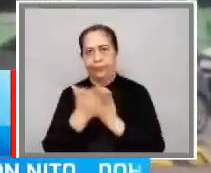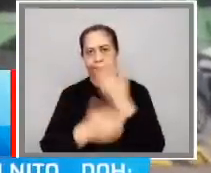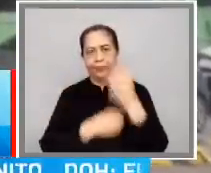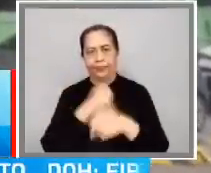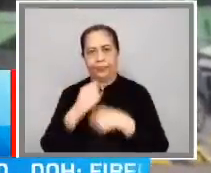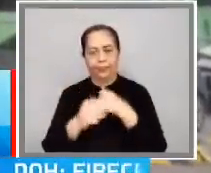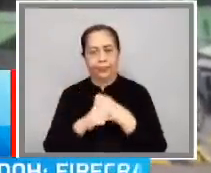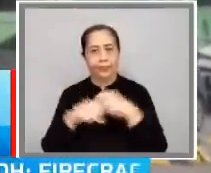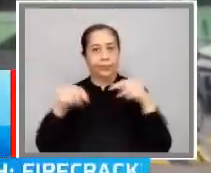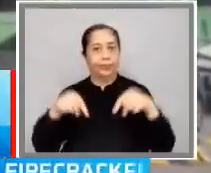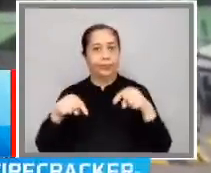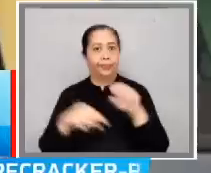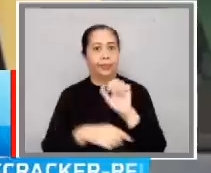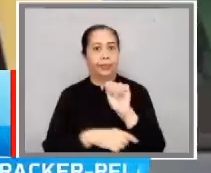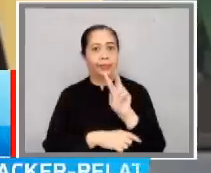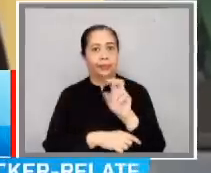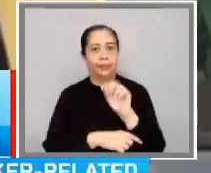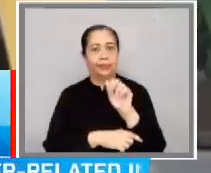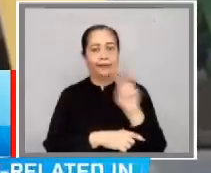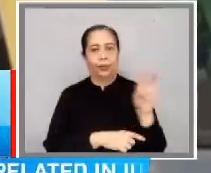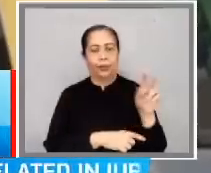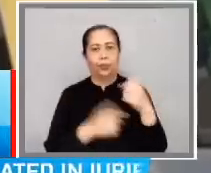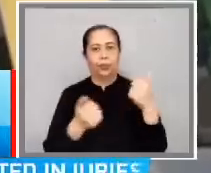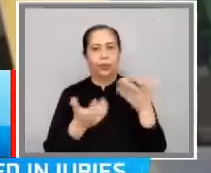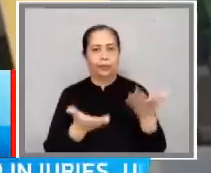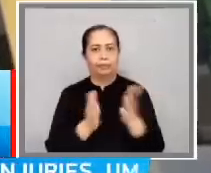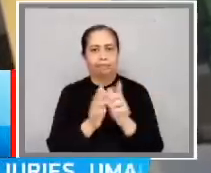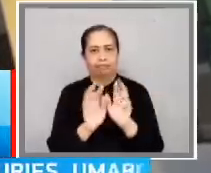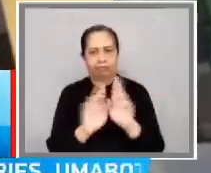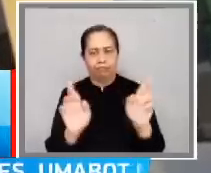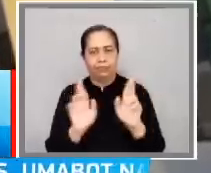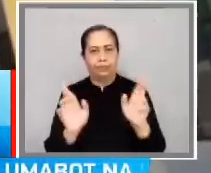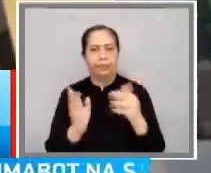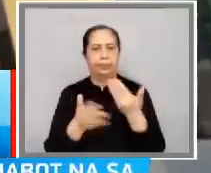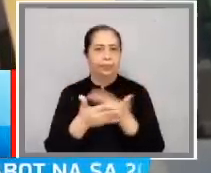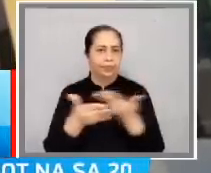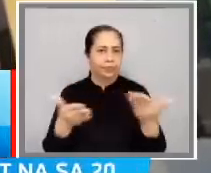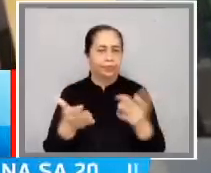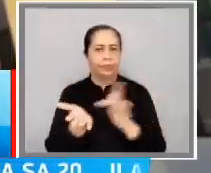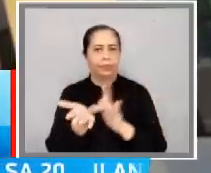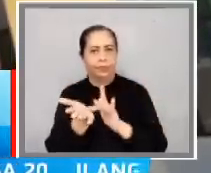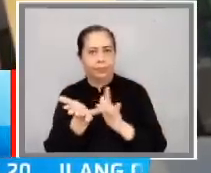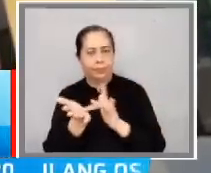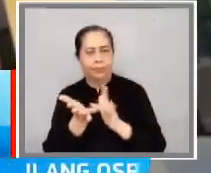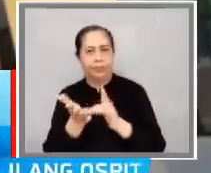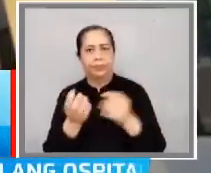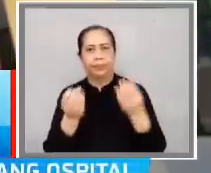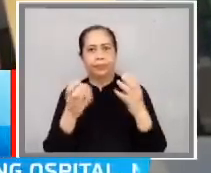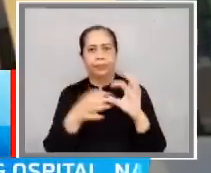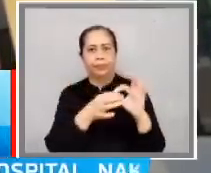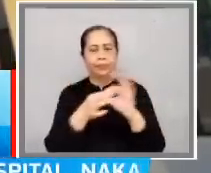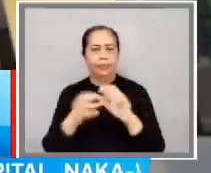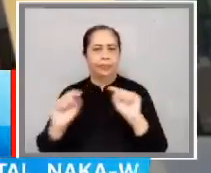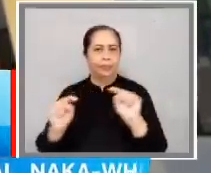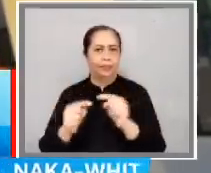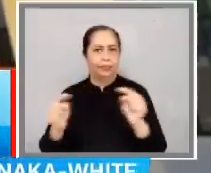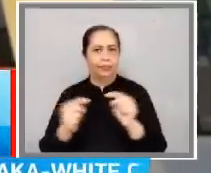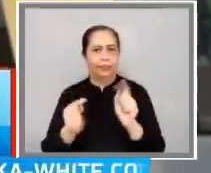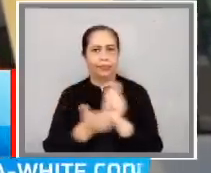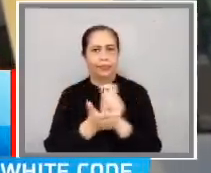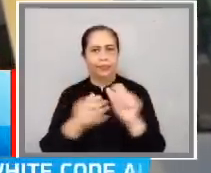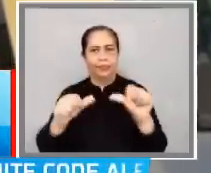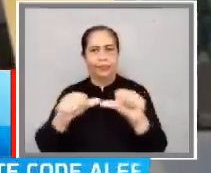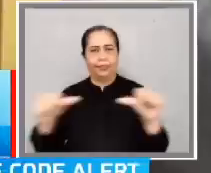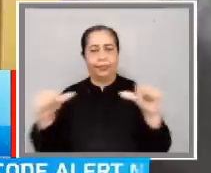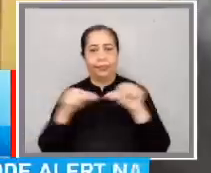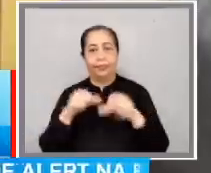Dito sa East Avenue Medical Center, nakalatag na ang mga medical equipment, gamot at mga firecracker-related injury treatment area sa loob